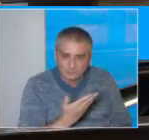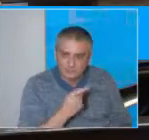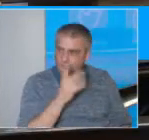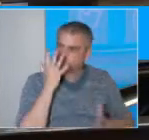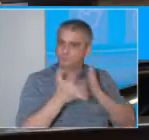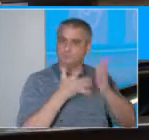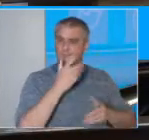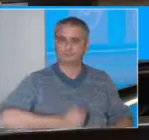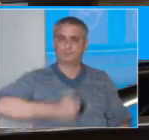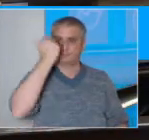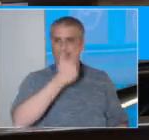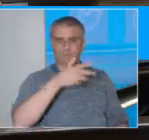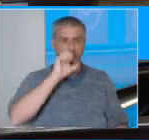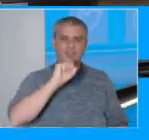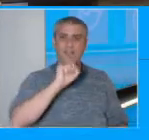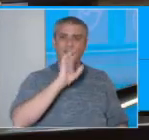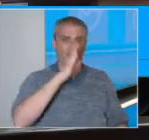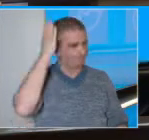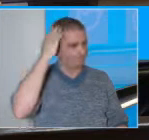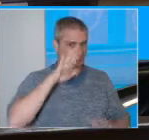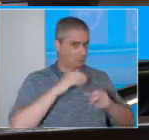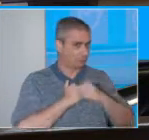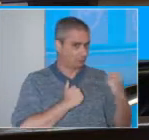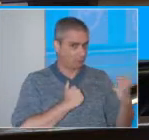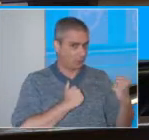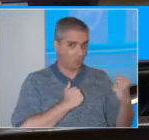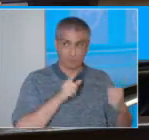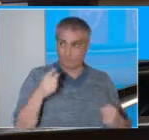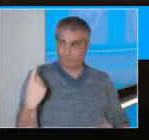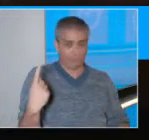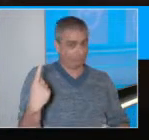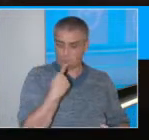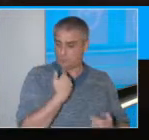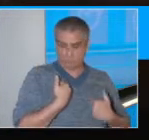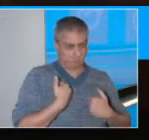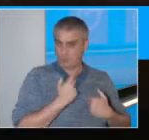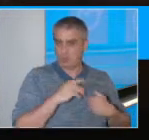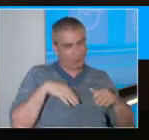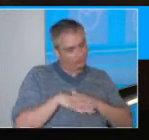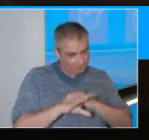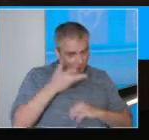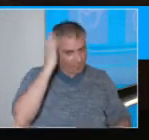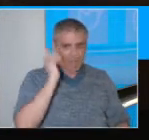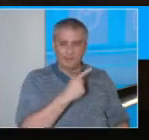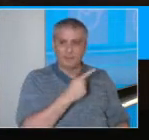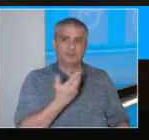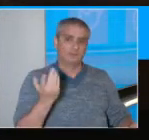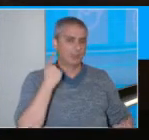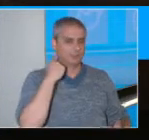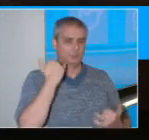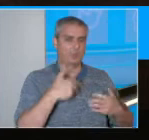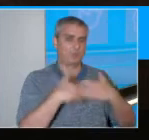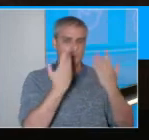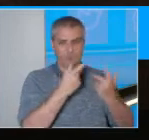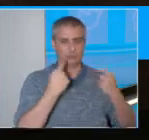תקף את סער ובנט שהולכים לממשלת שמאל, ואילו הם אומרים אנחנו לא נשב תחת לפיד, כך נשמע